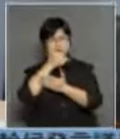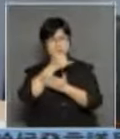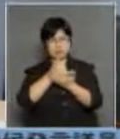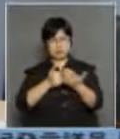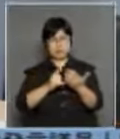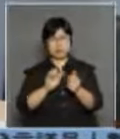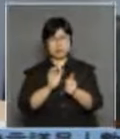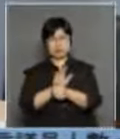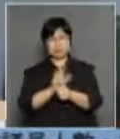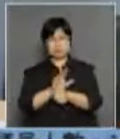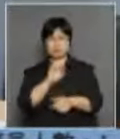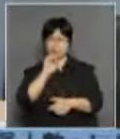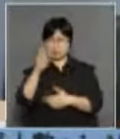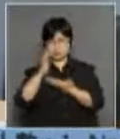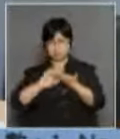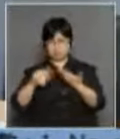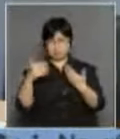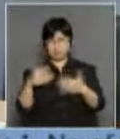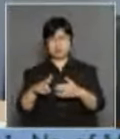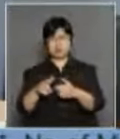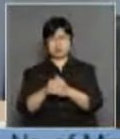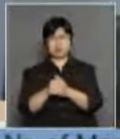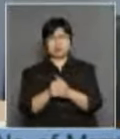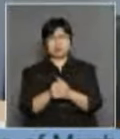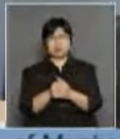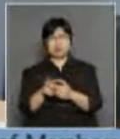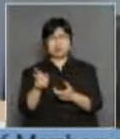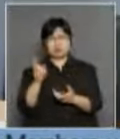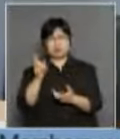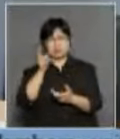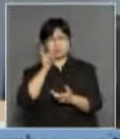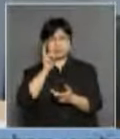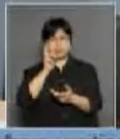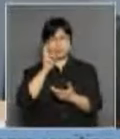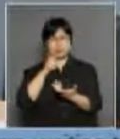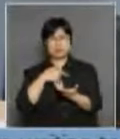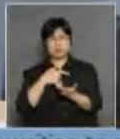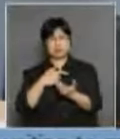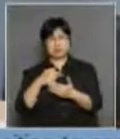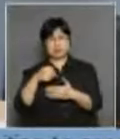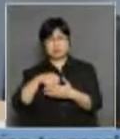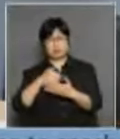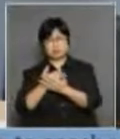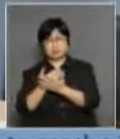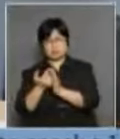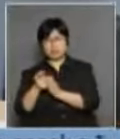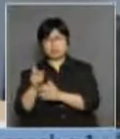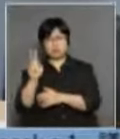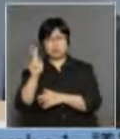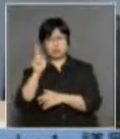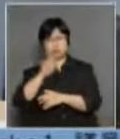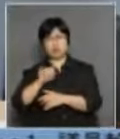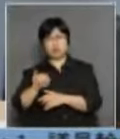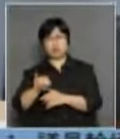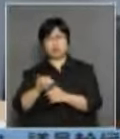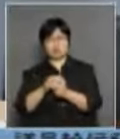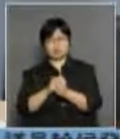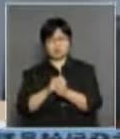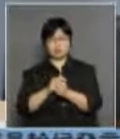嘅喎，係咪？所以佢舉例引喻失倫，就算我係